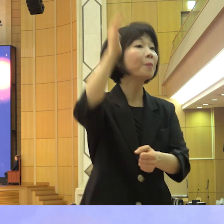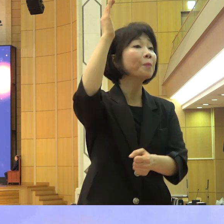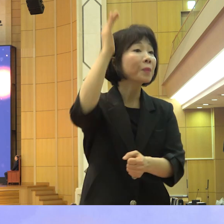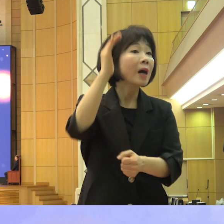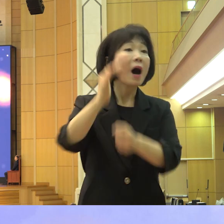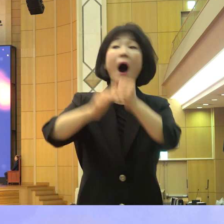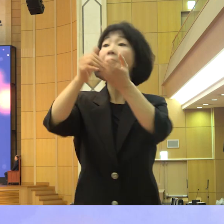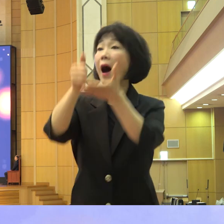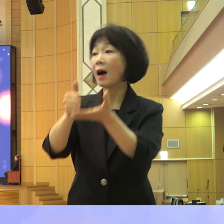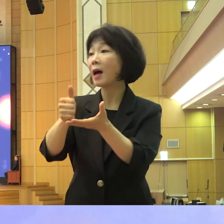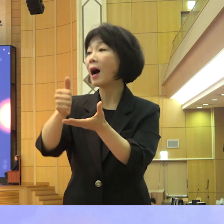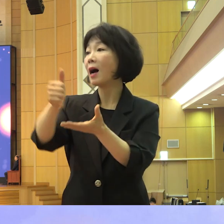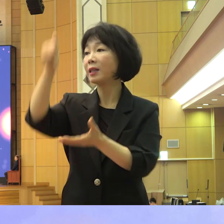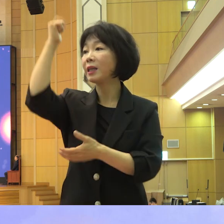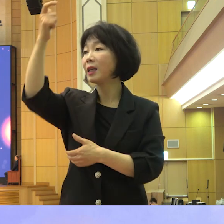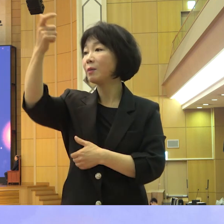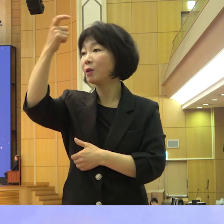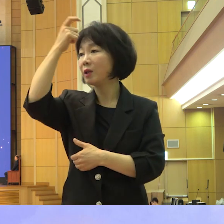어디서나